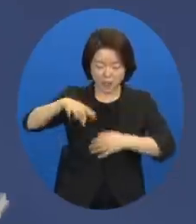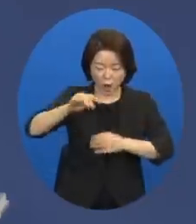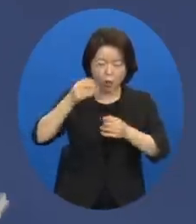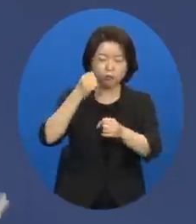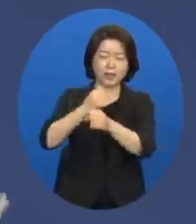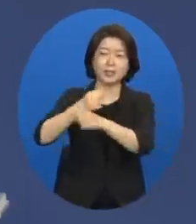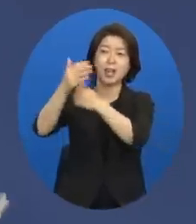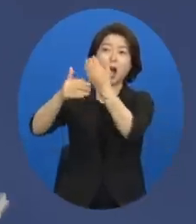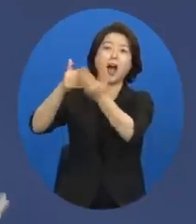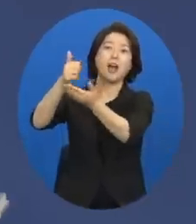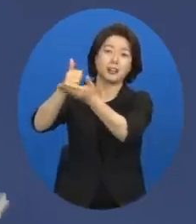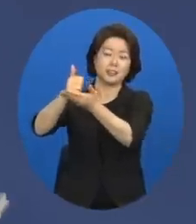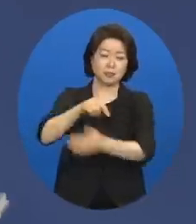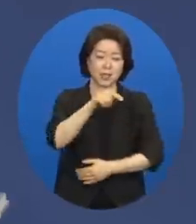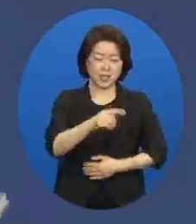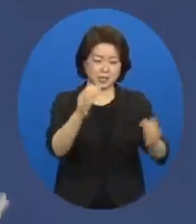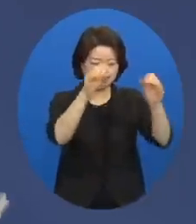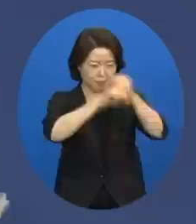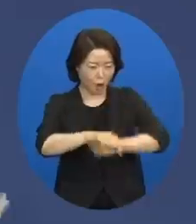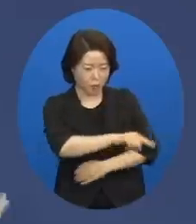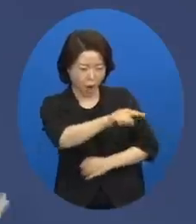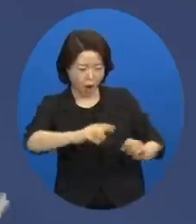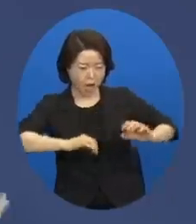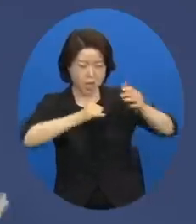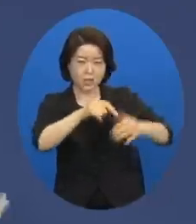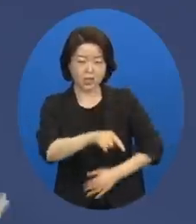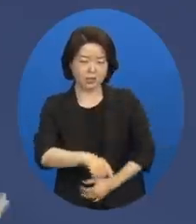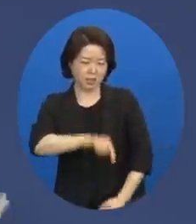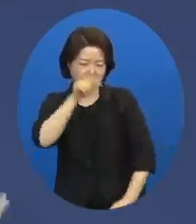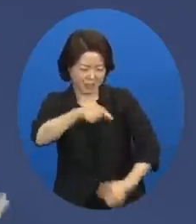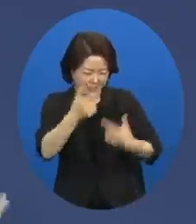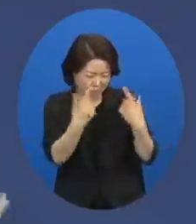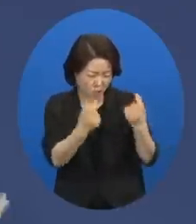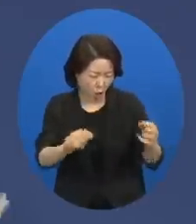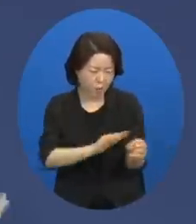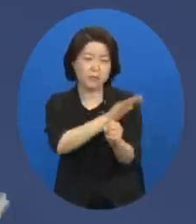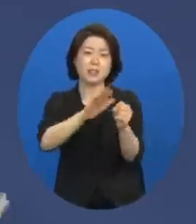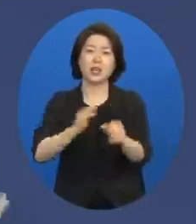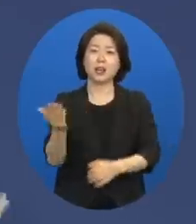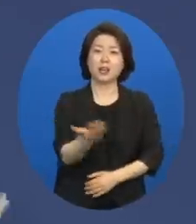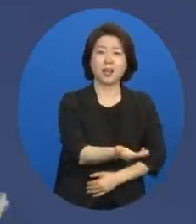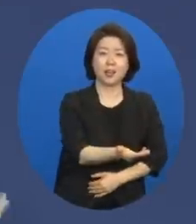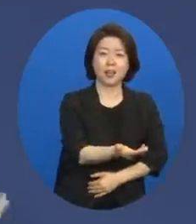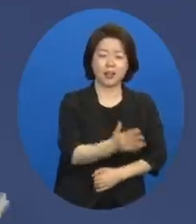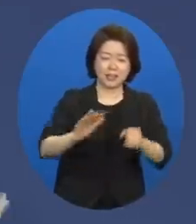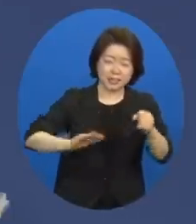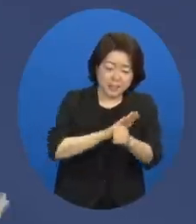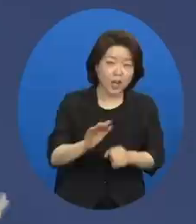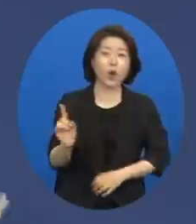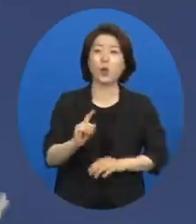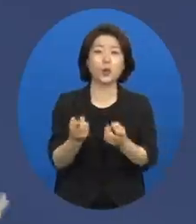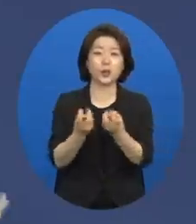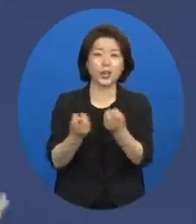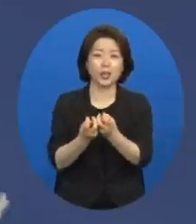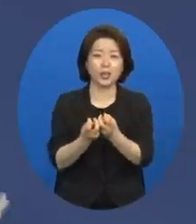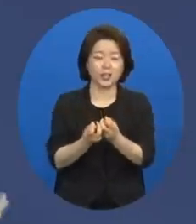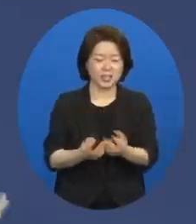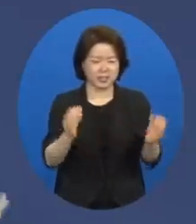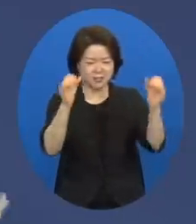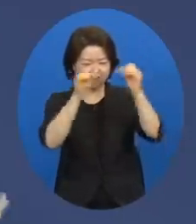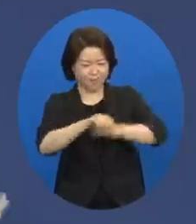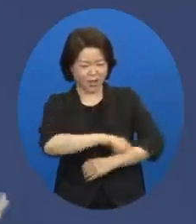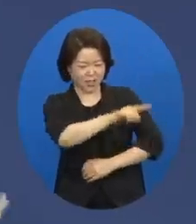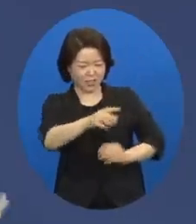하나님이 이 멸망할 세상을 이처럼 사랑하는데 사랑하다 사랑하다가 이 멸망할